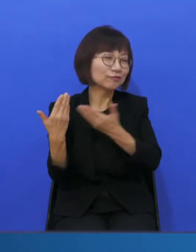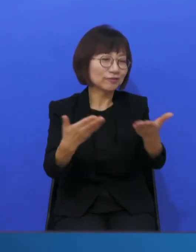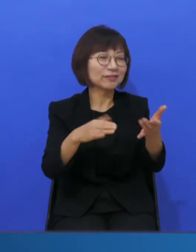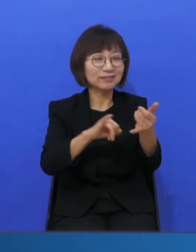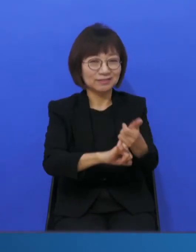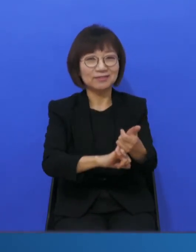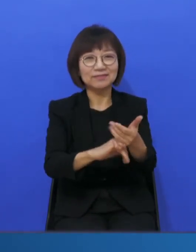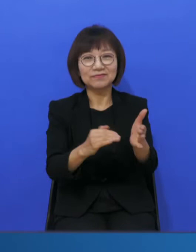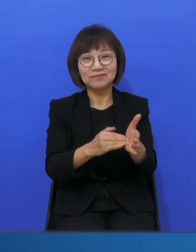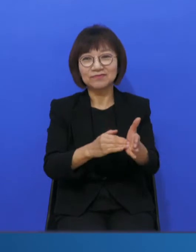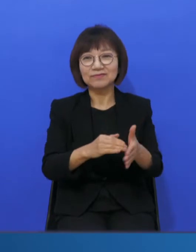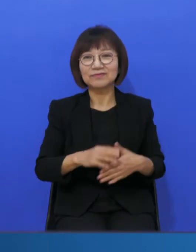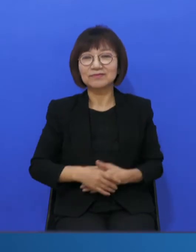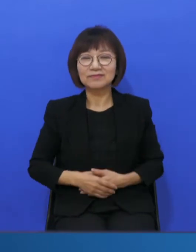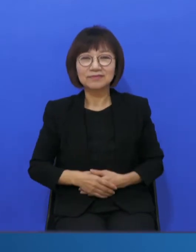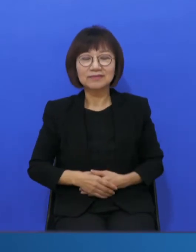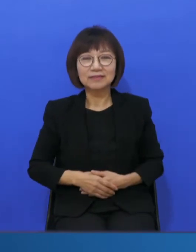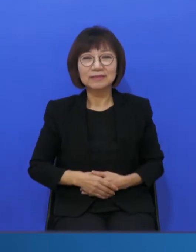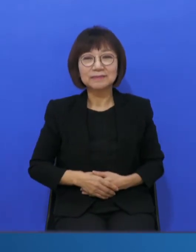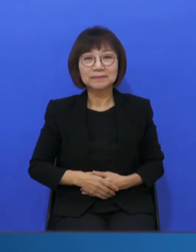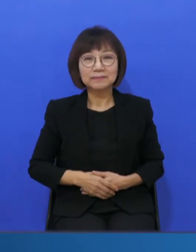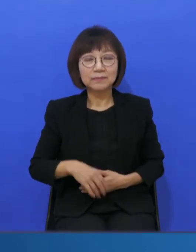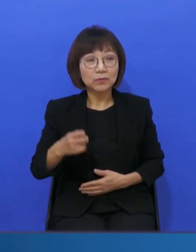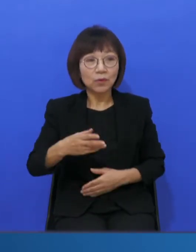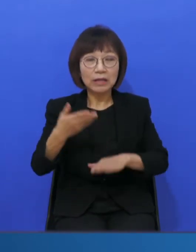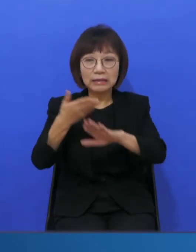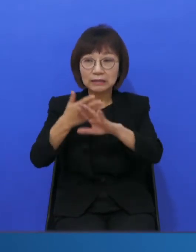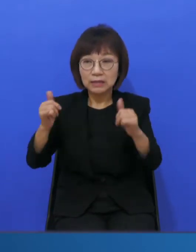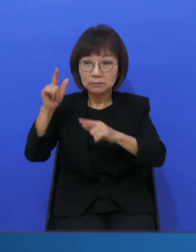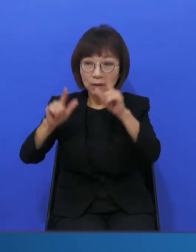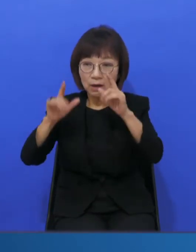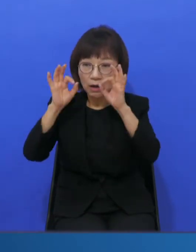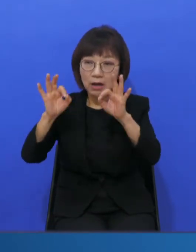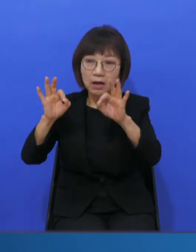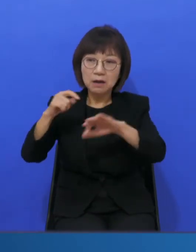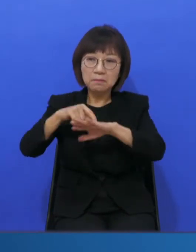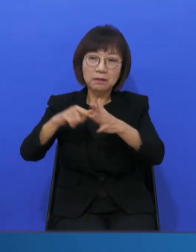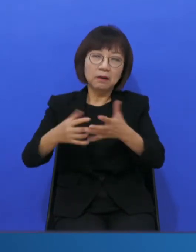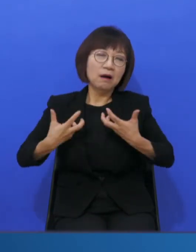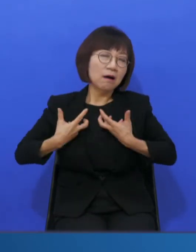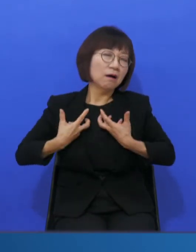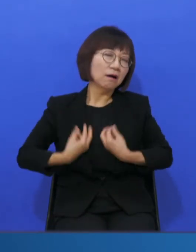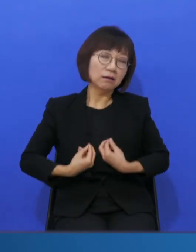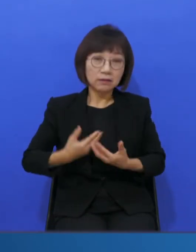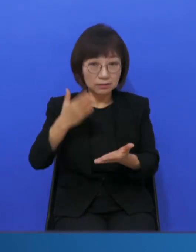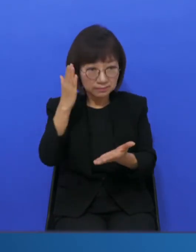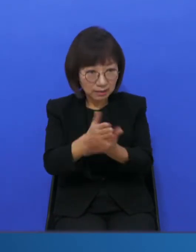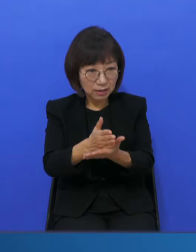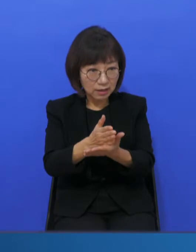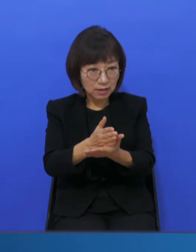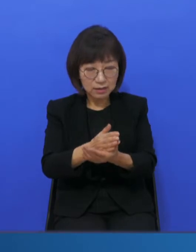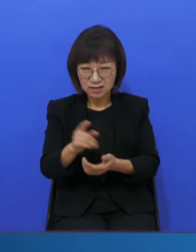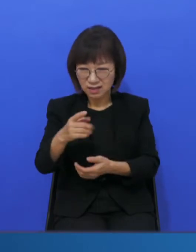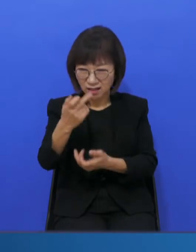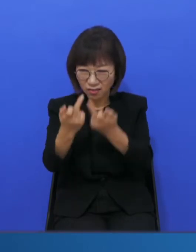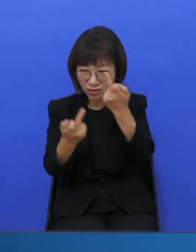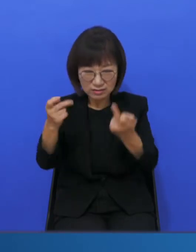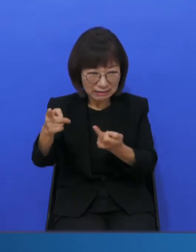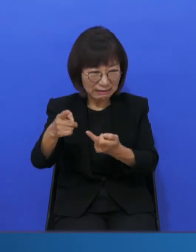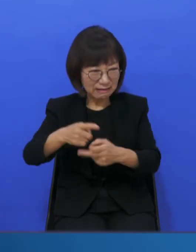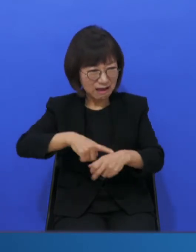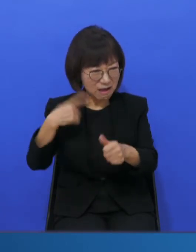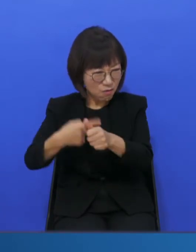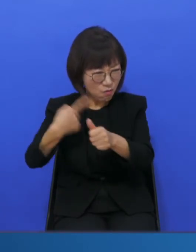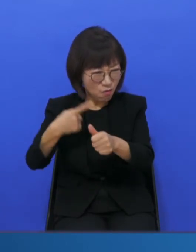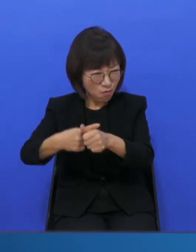예수님이 하신 말. These are the words of Jesus. 다른 사람 때문에 시험 들지 말라. And so don't be envious or don't be deceived by other people. 형제 비판하지 말라. Don't go